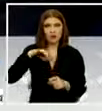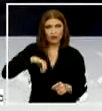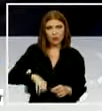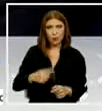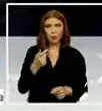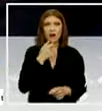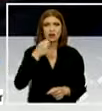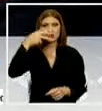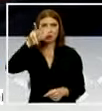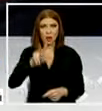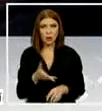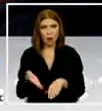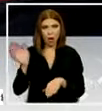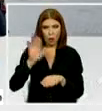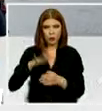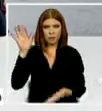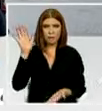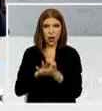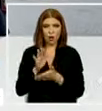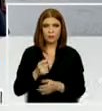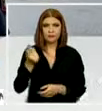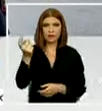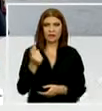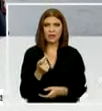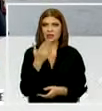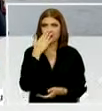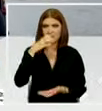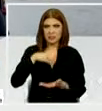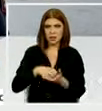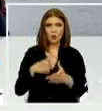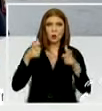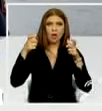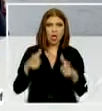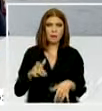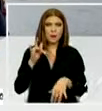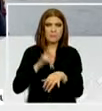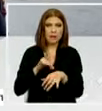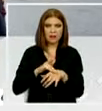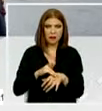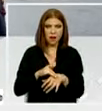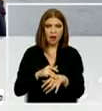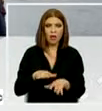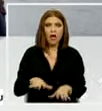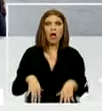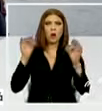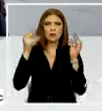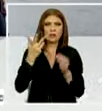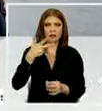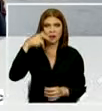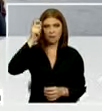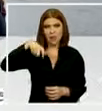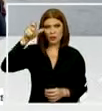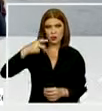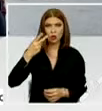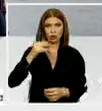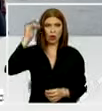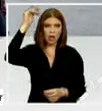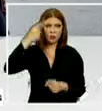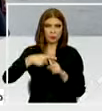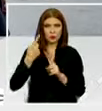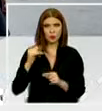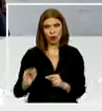de 1 an și 3 luni au murit pe loc. Sosite la fața locului, echipajele medicale și operative au identificat 3 persoane, 2 adulți și un